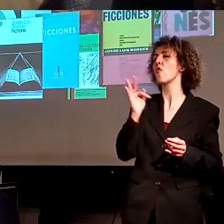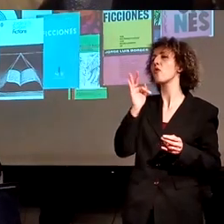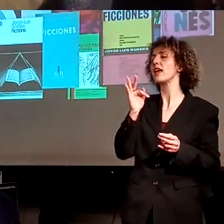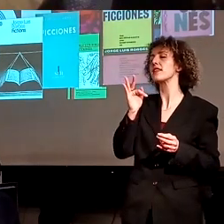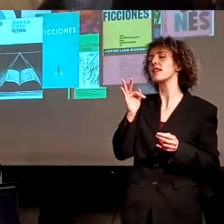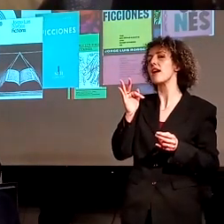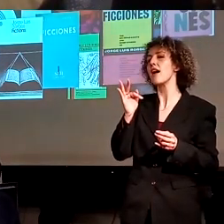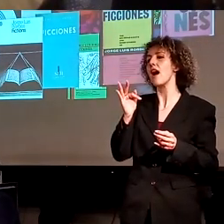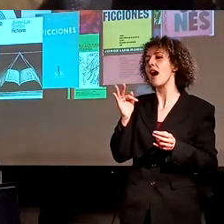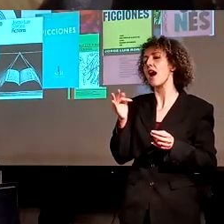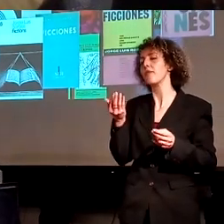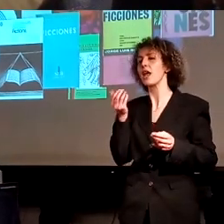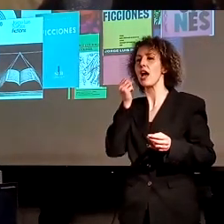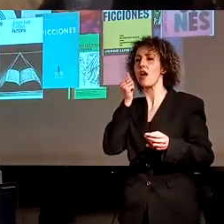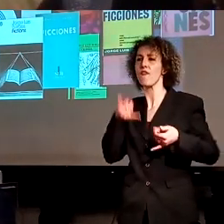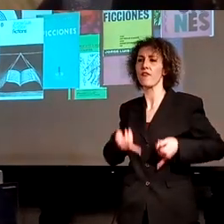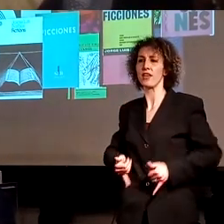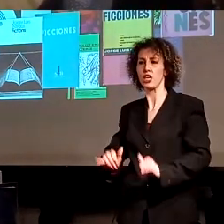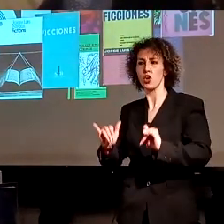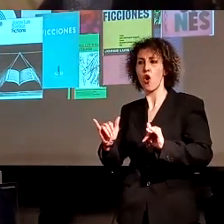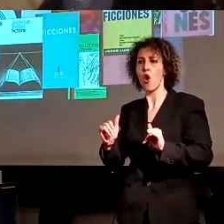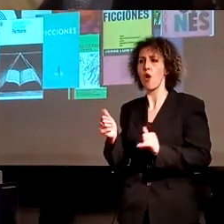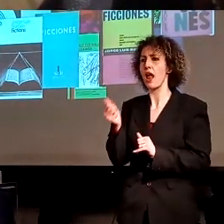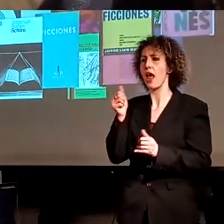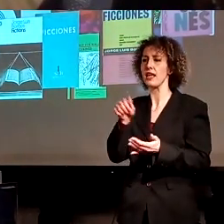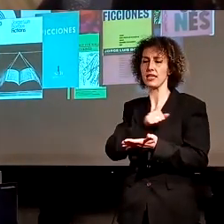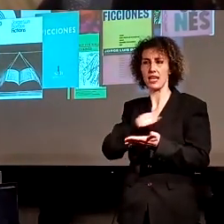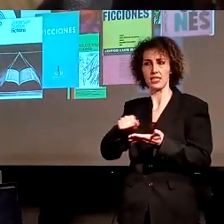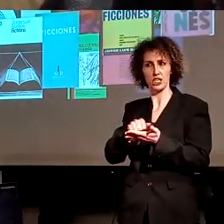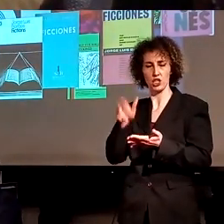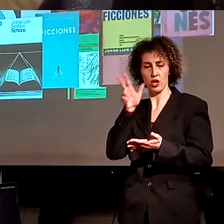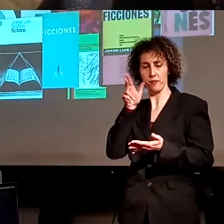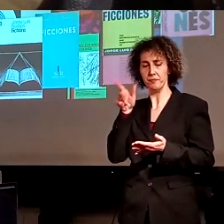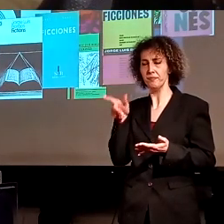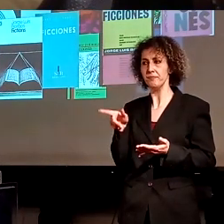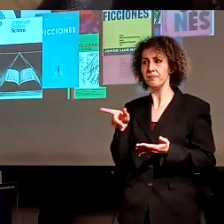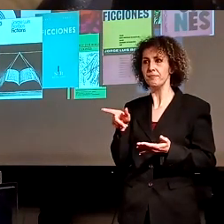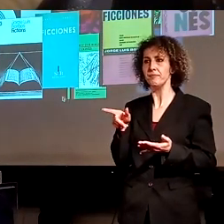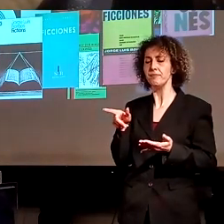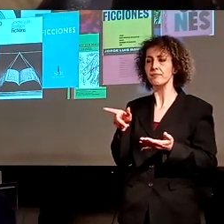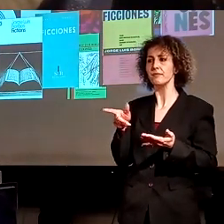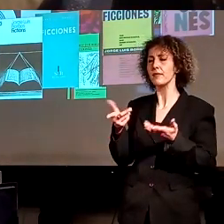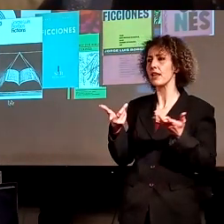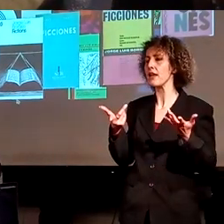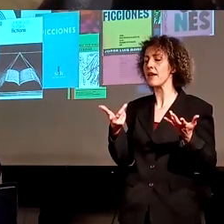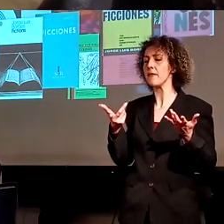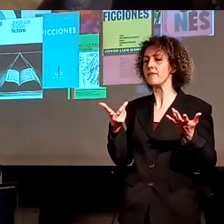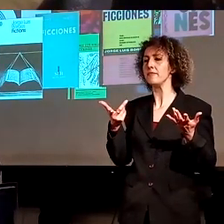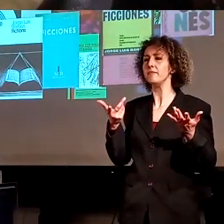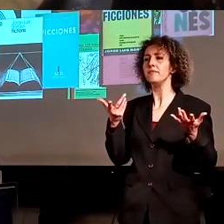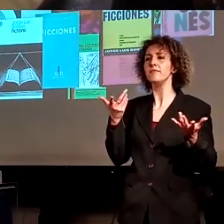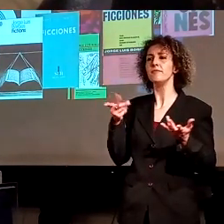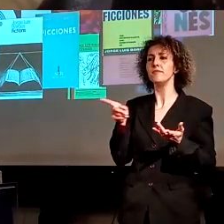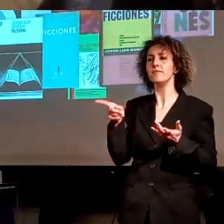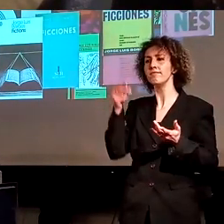una stiratrice che a questa mamma ora è prodigiosa non credo che si dica iper monesi a qualcosa del genere